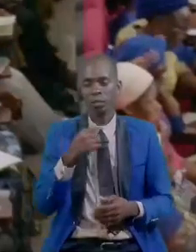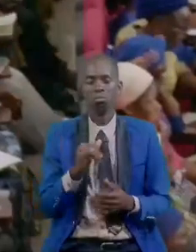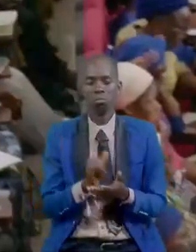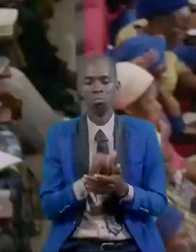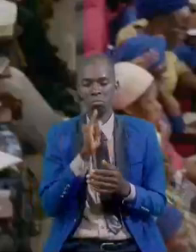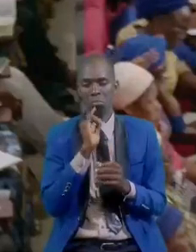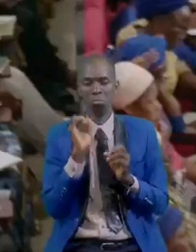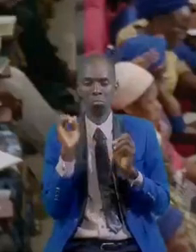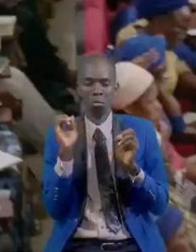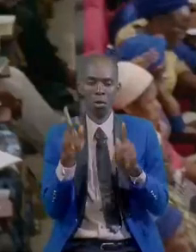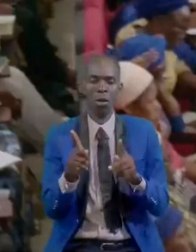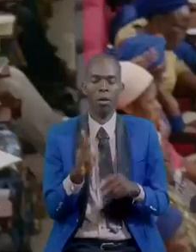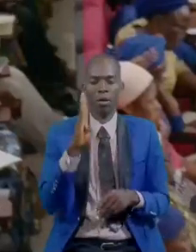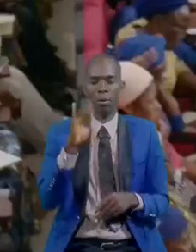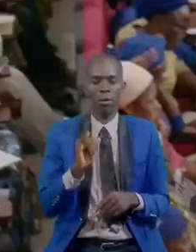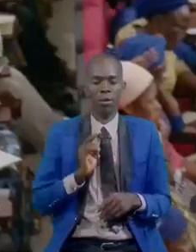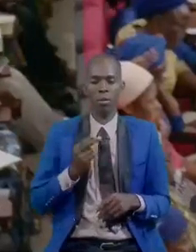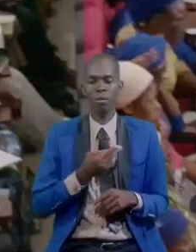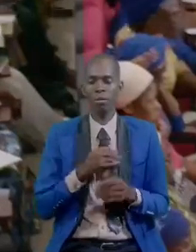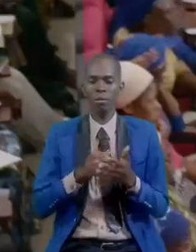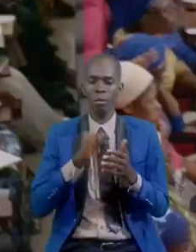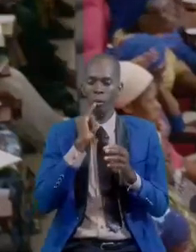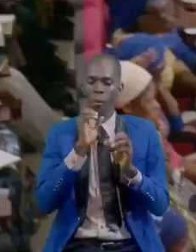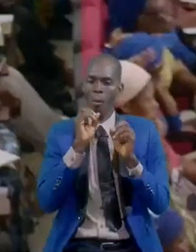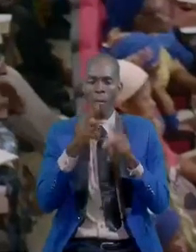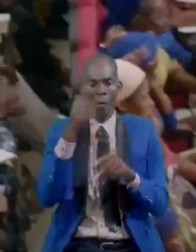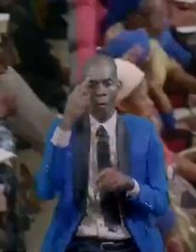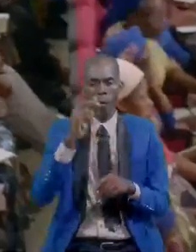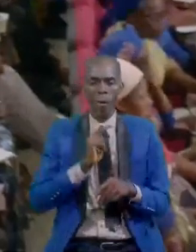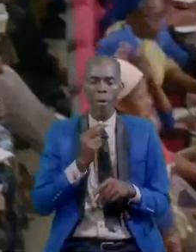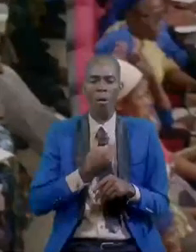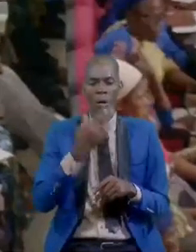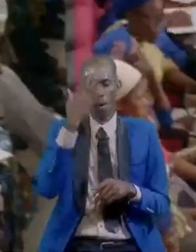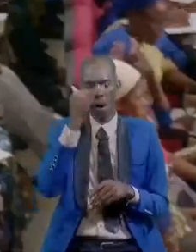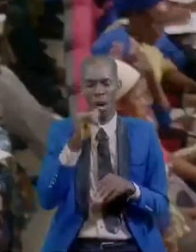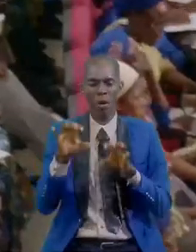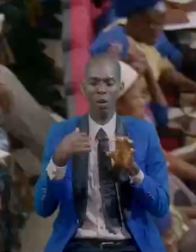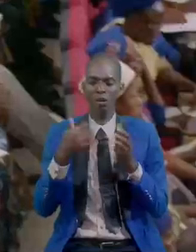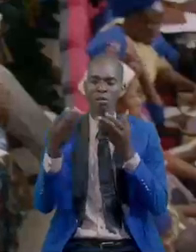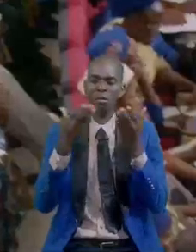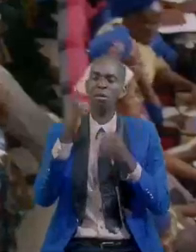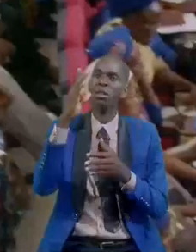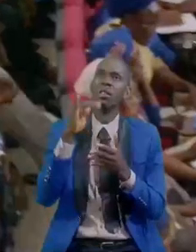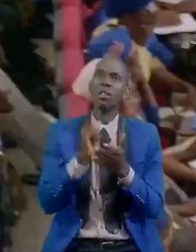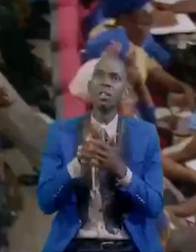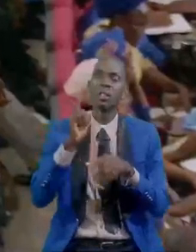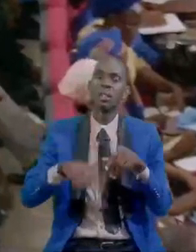Il dit, c'est bon, disons, c'est bon. Comment pouvons-nous servir Dieu qui ne peut pas se manifester?